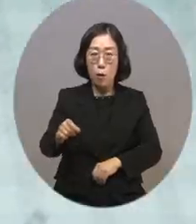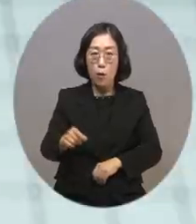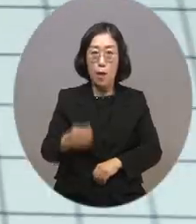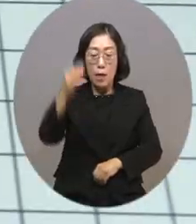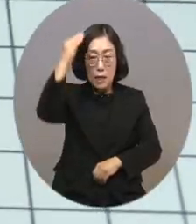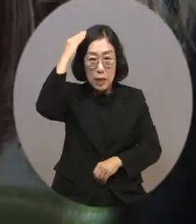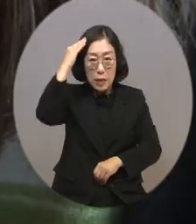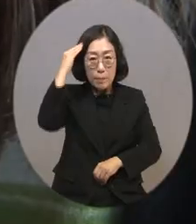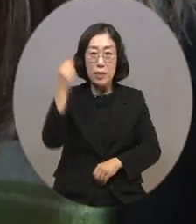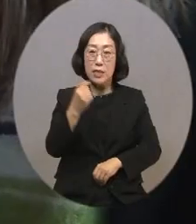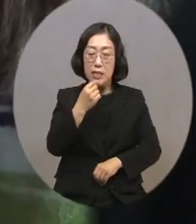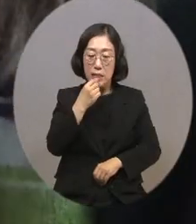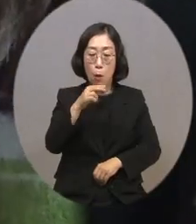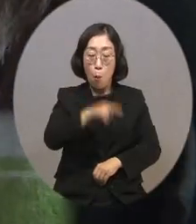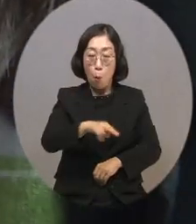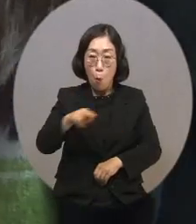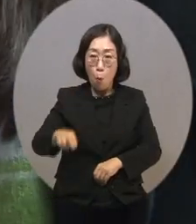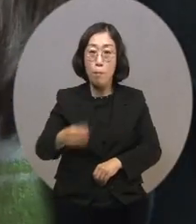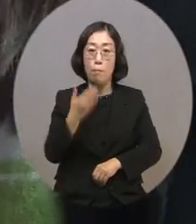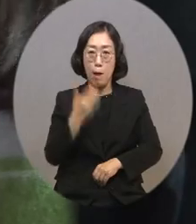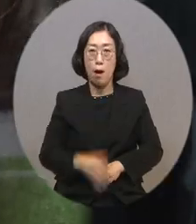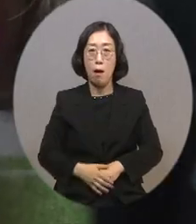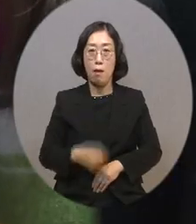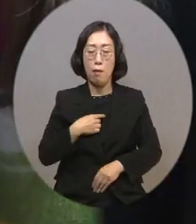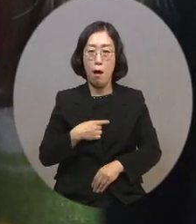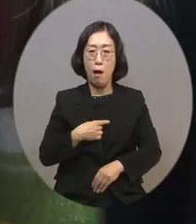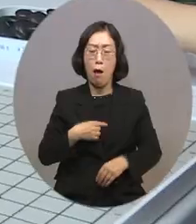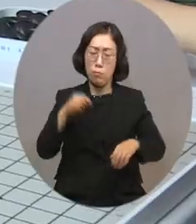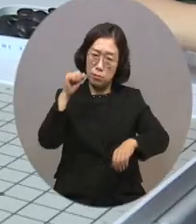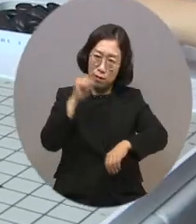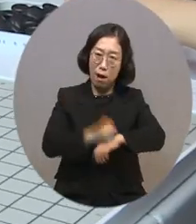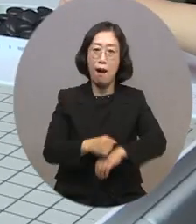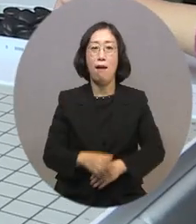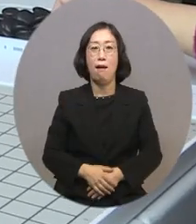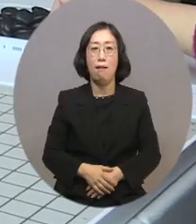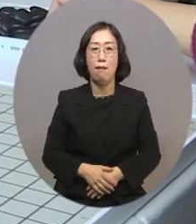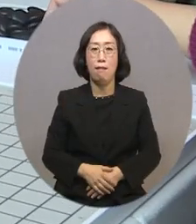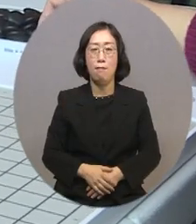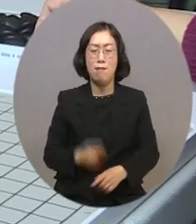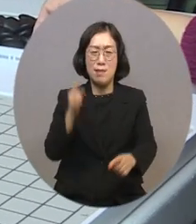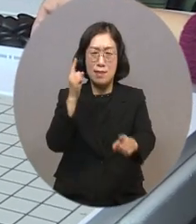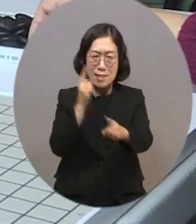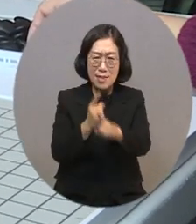있었는데요. 제가 또 오목을 한 번도 져본 적이 없거든요. 이기고 싶어요.